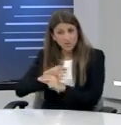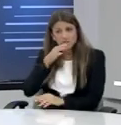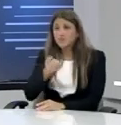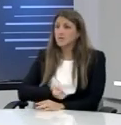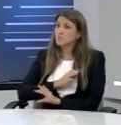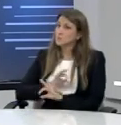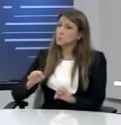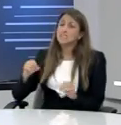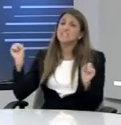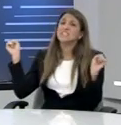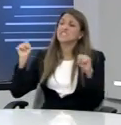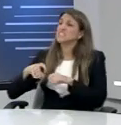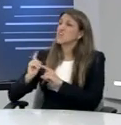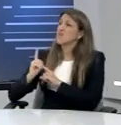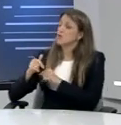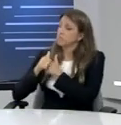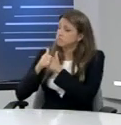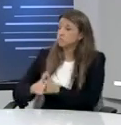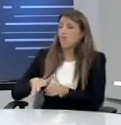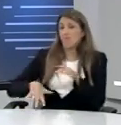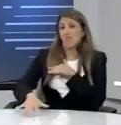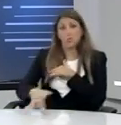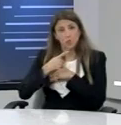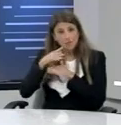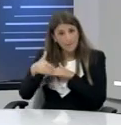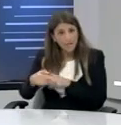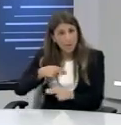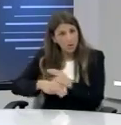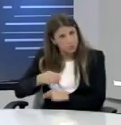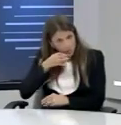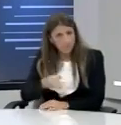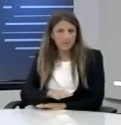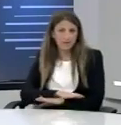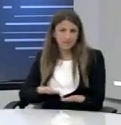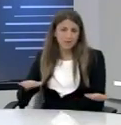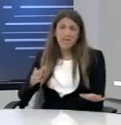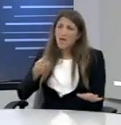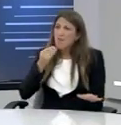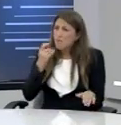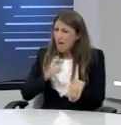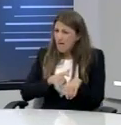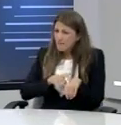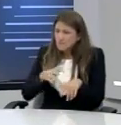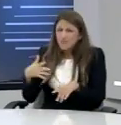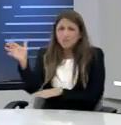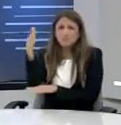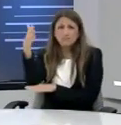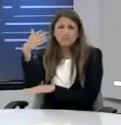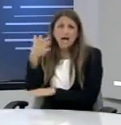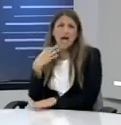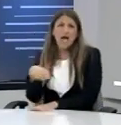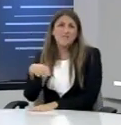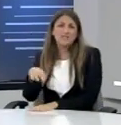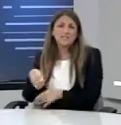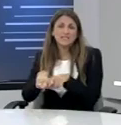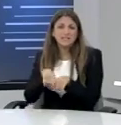θα την τηρήσετε και θα την τιμήσετε τη Συμφωνία των Πρεσπών. Λοιπόν, τέρμα το εμπόριο πατριωτισμού και ευαισθησίας